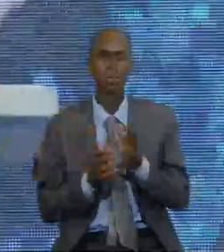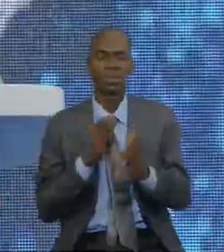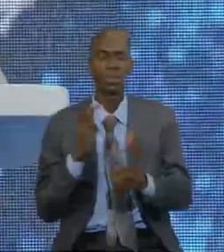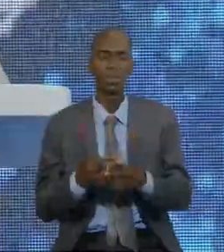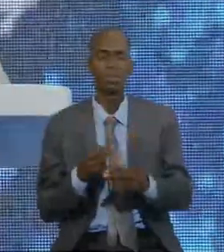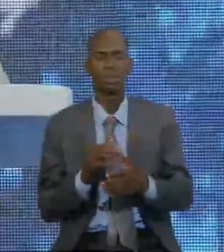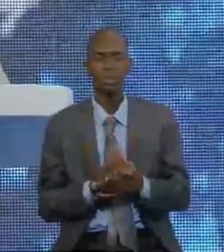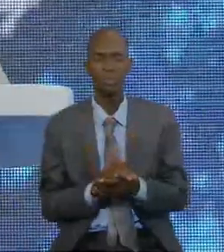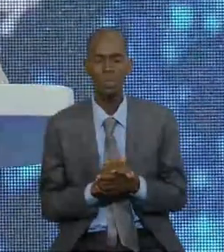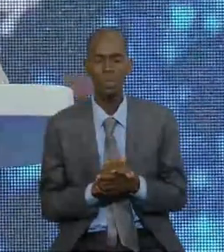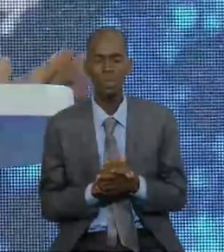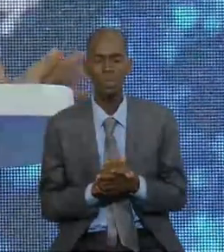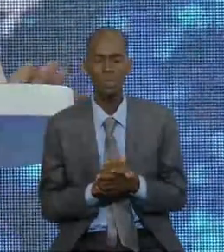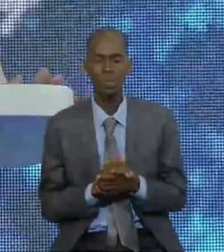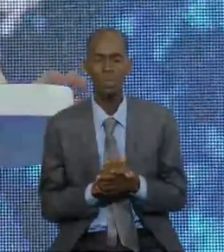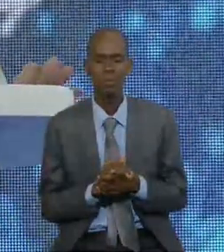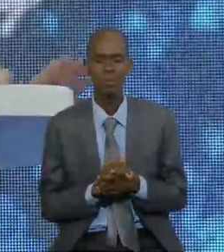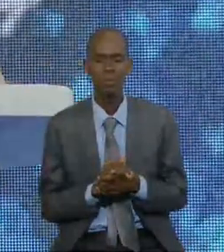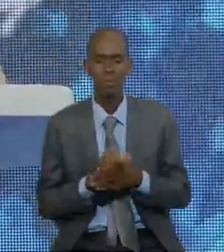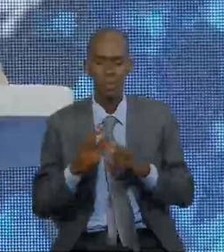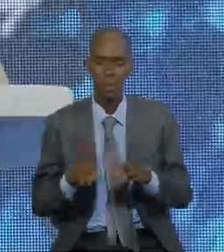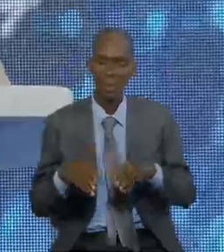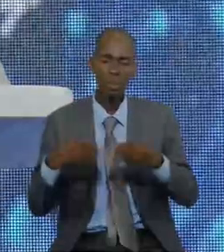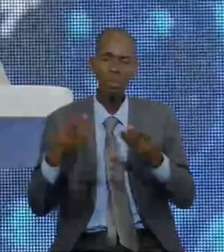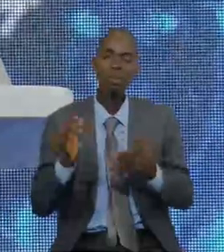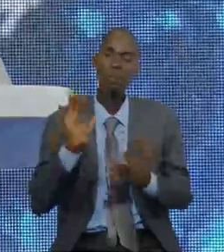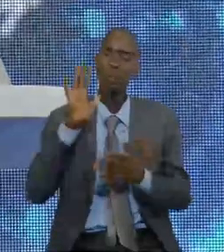pour le meilleur dans leur vie